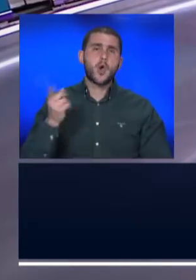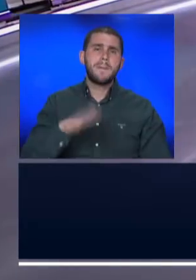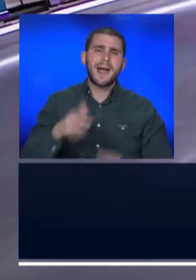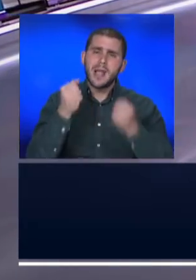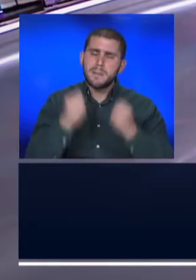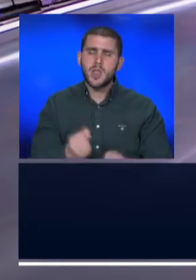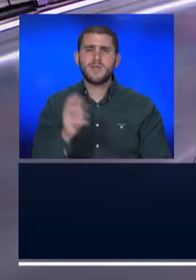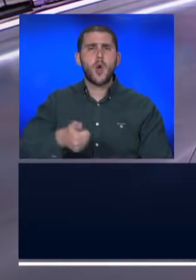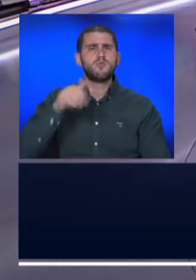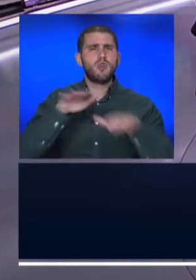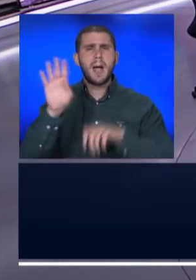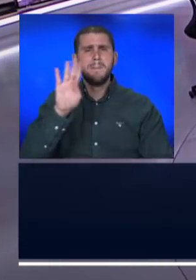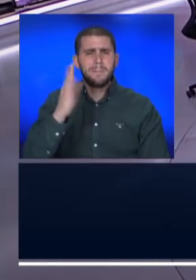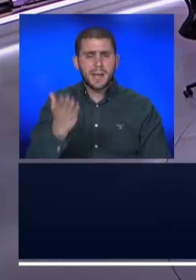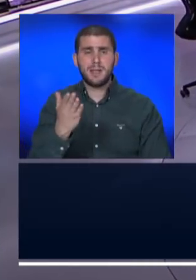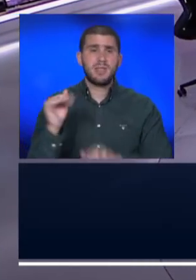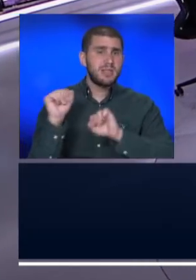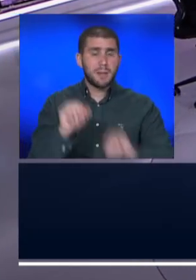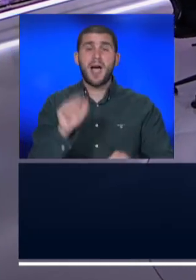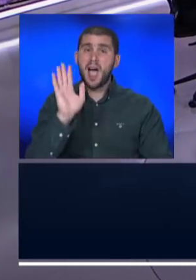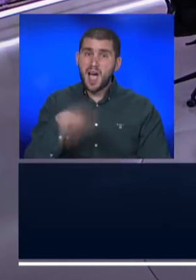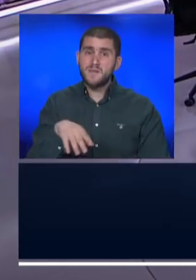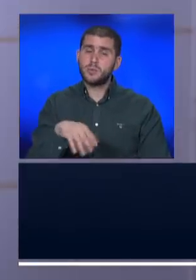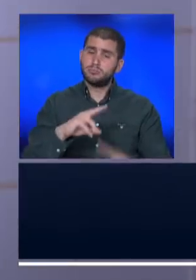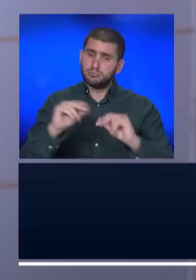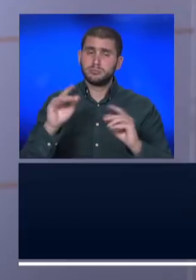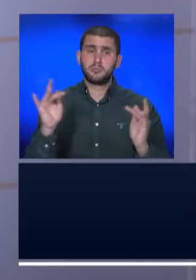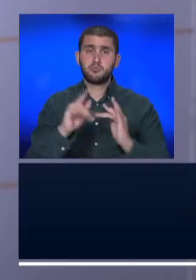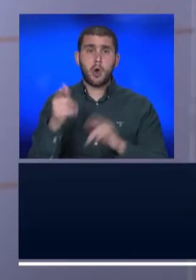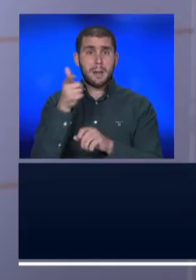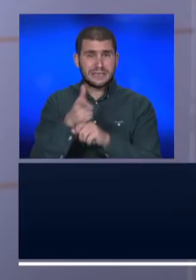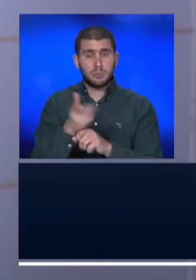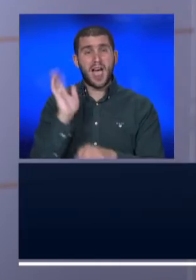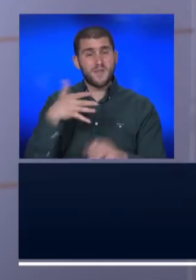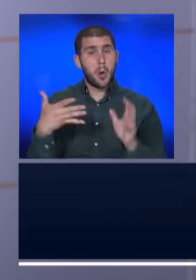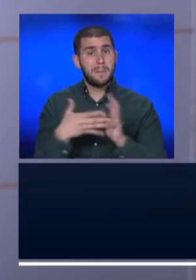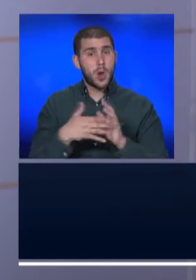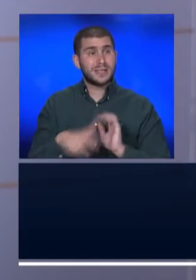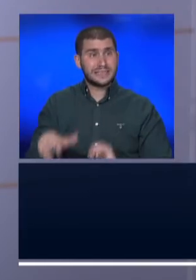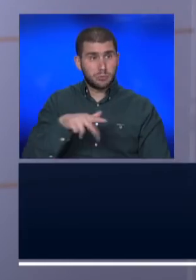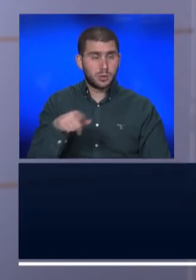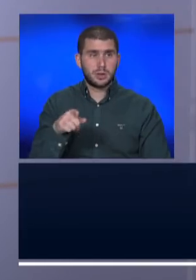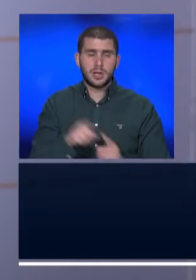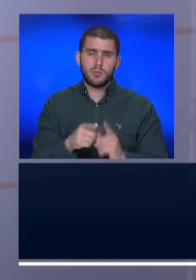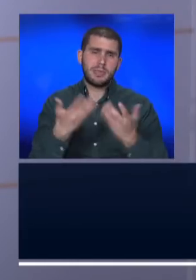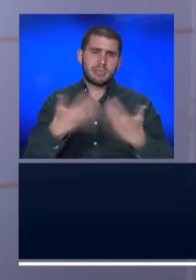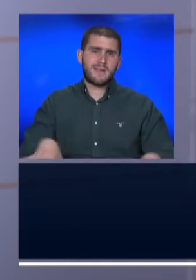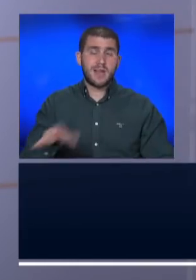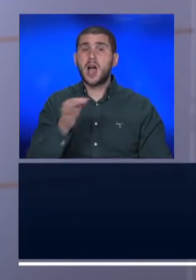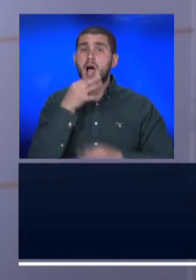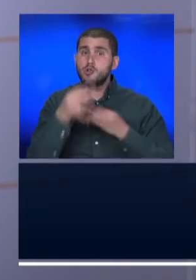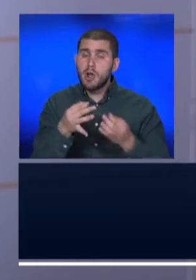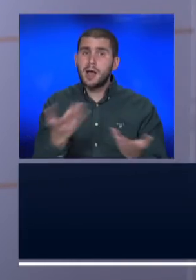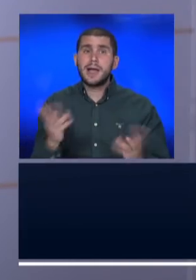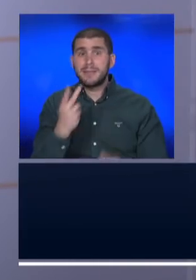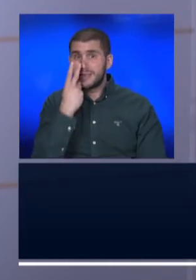נתניהו שתמך ואפילו צידד בזה מול המצלמות, חרב ביקורת ציבורית, פשוט התפרק, והשאלה אם נראה בכלל משהו שמתקרב